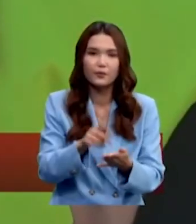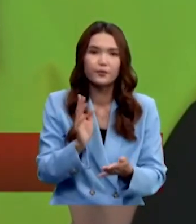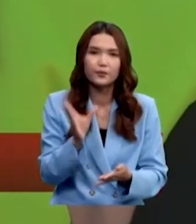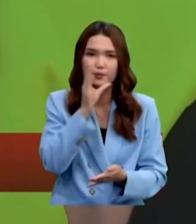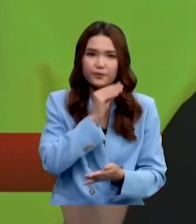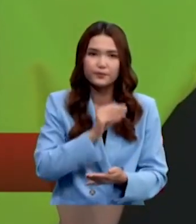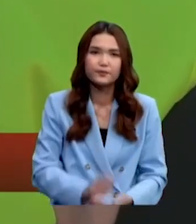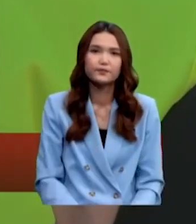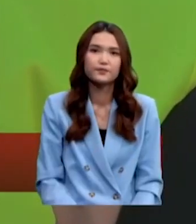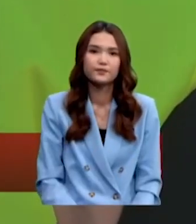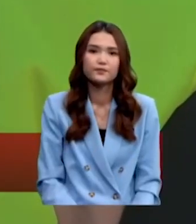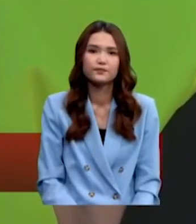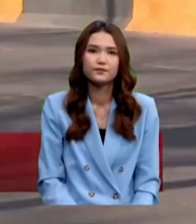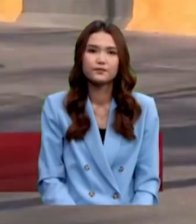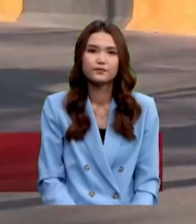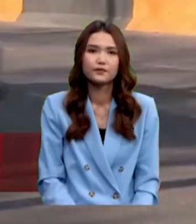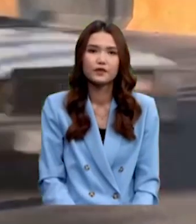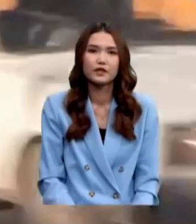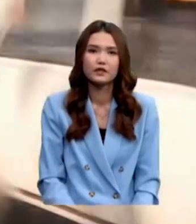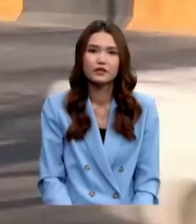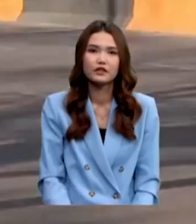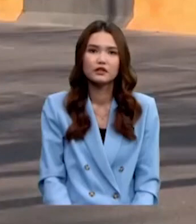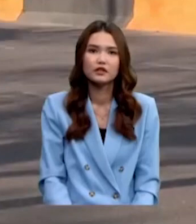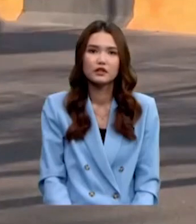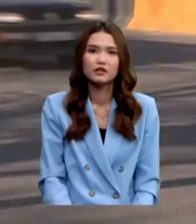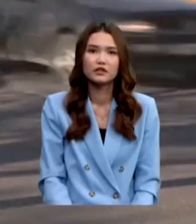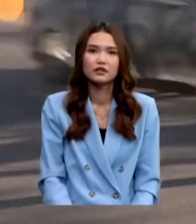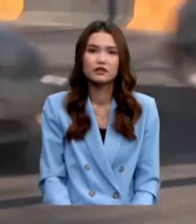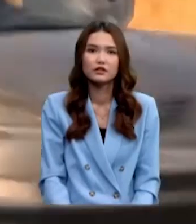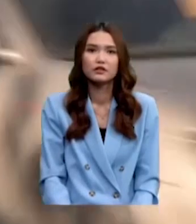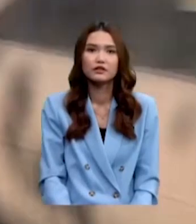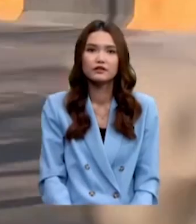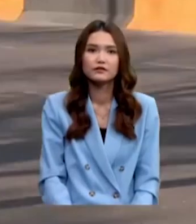құқылы. Мақсұт Жарылқасын, Виталий Зайнтинов, Атамекен Бизнес арнасы, Шымкент.